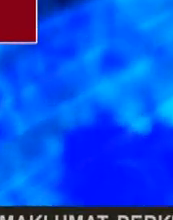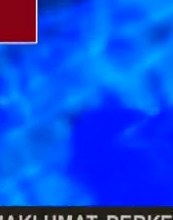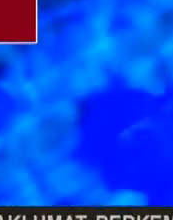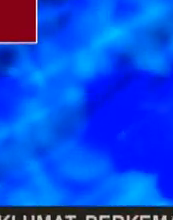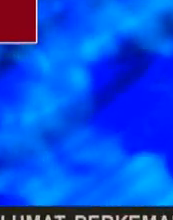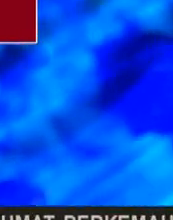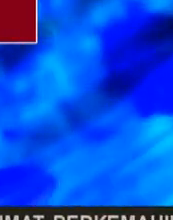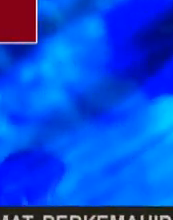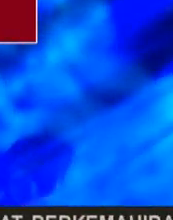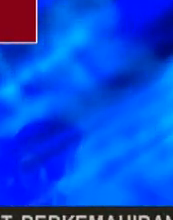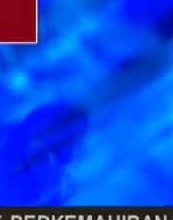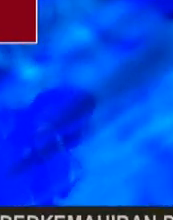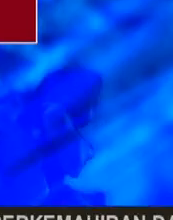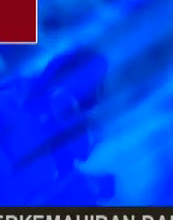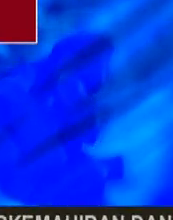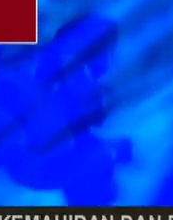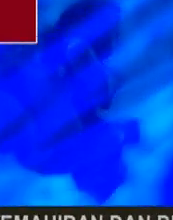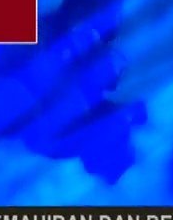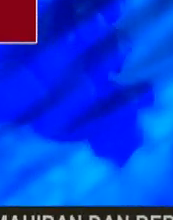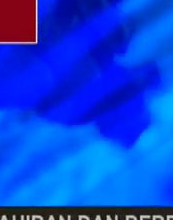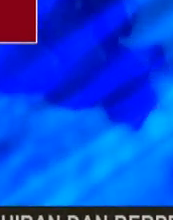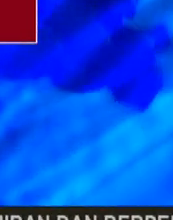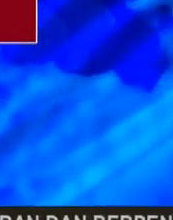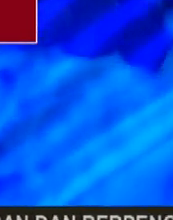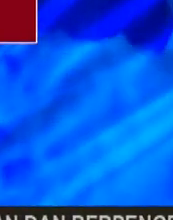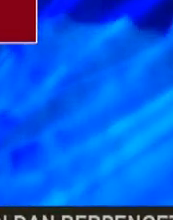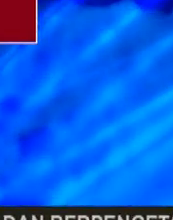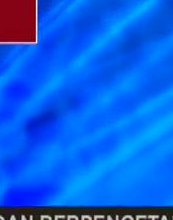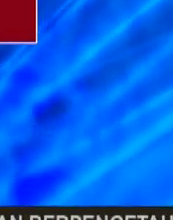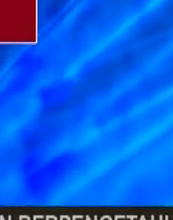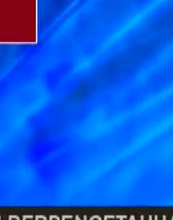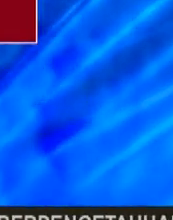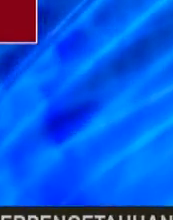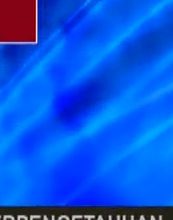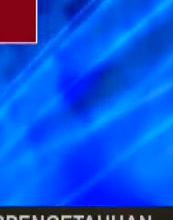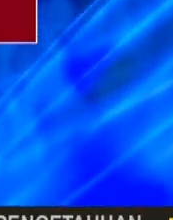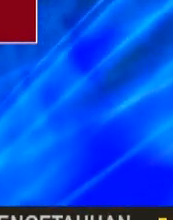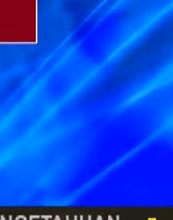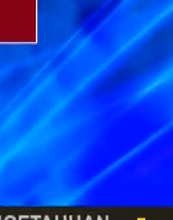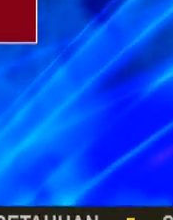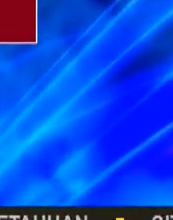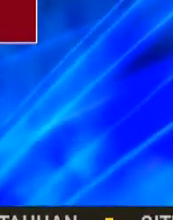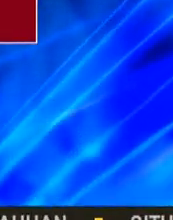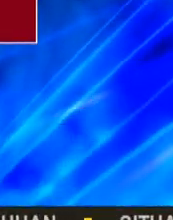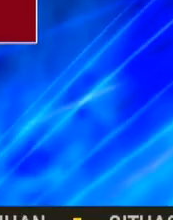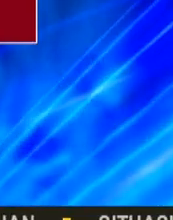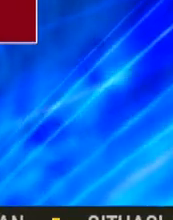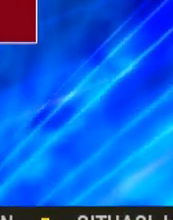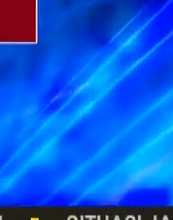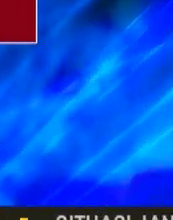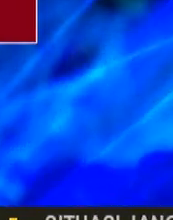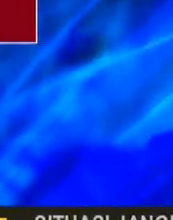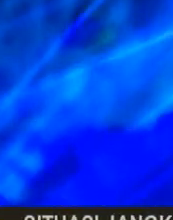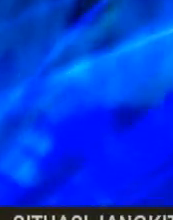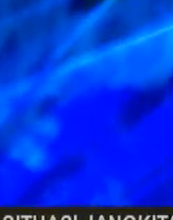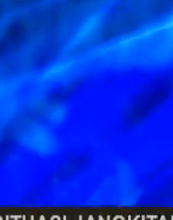06-05-2018 merekalah jumlah kesington sejak s&q tahun terakhir tempatan dilaporkan sebanyak 89